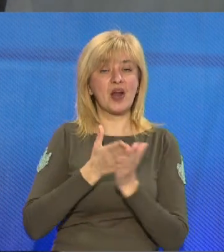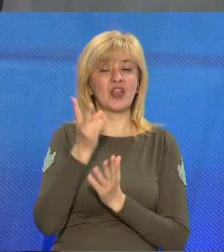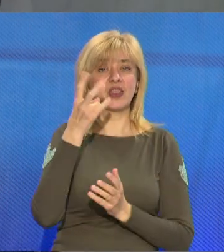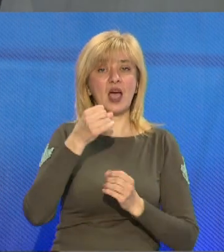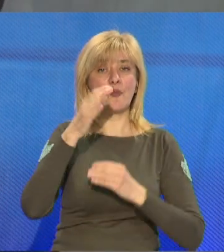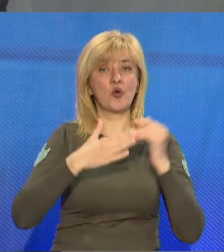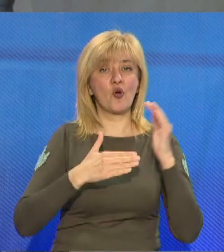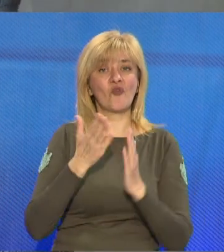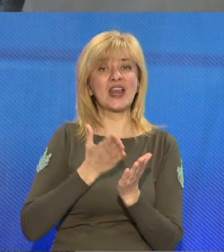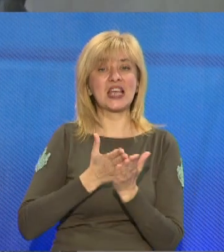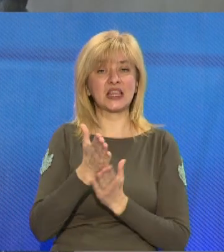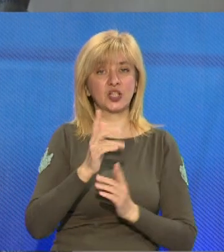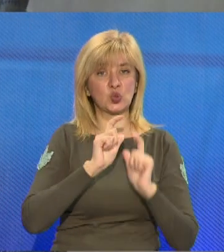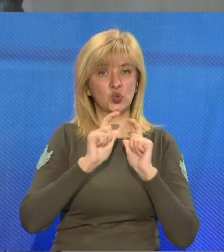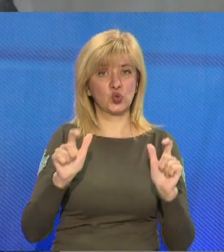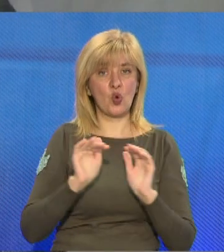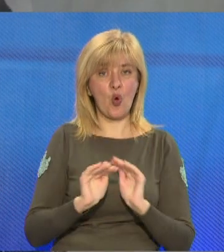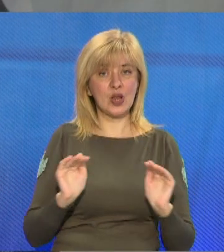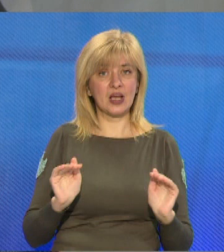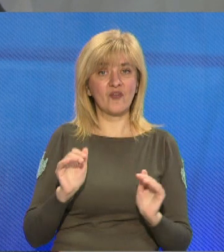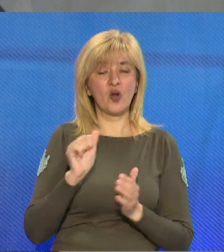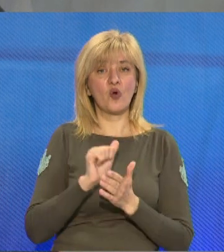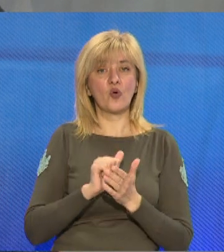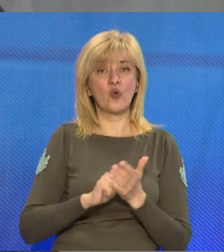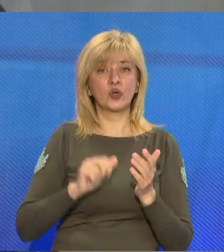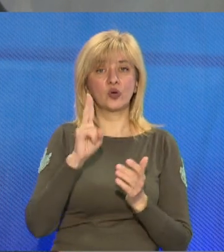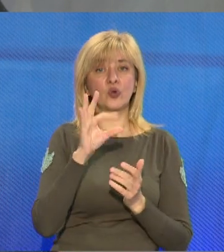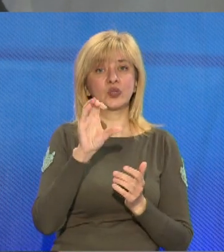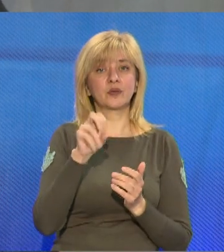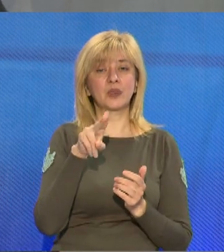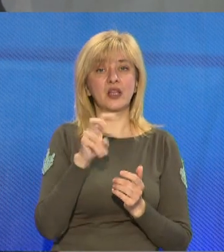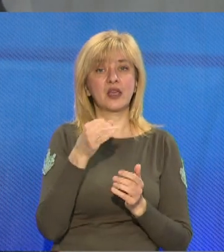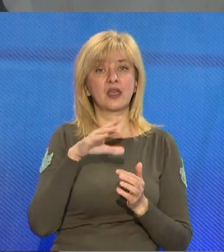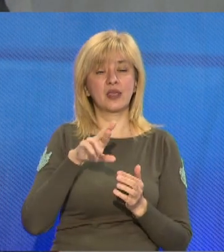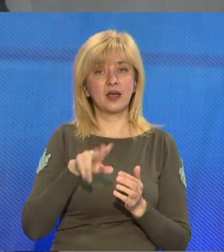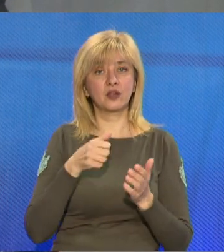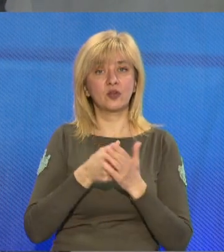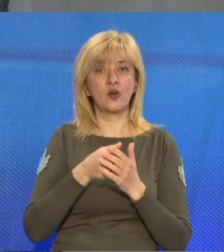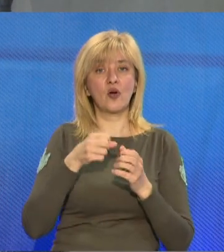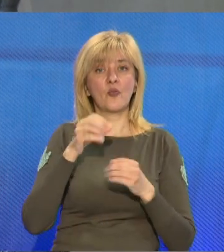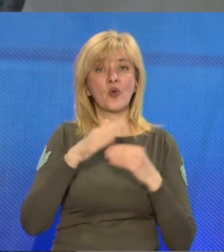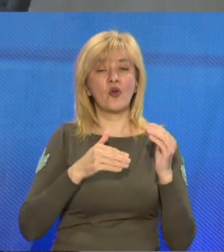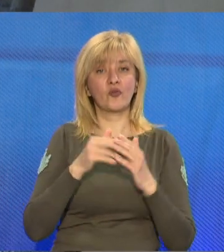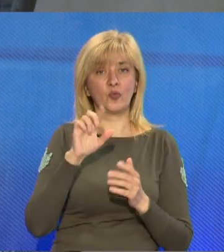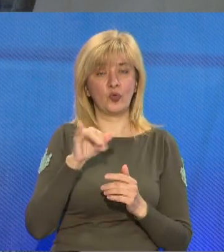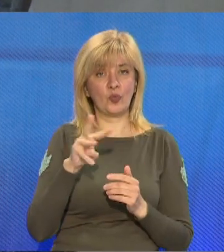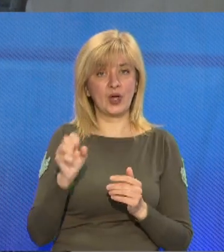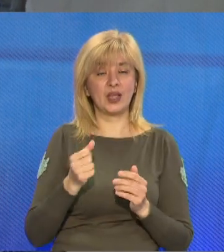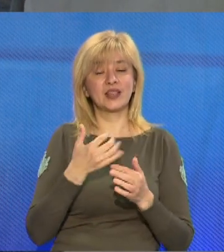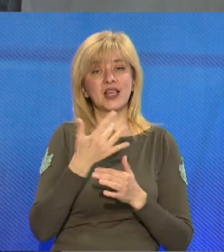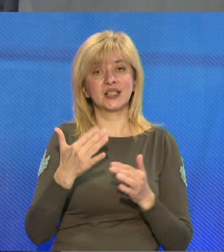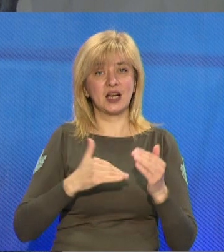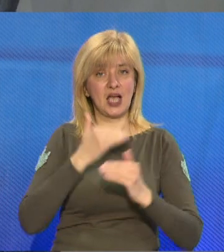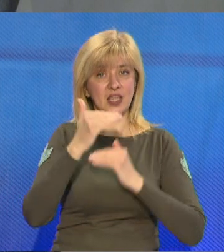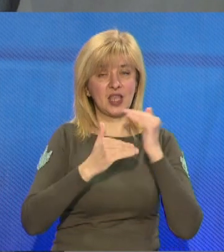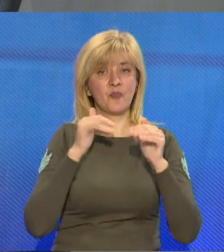профориентацию наших школьников. От косплея до профбума предполагает несколько этапов, несколько